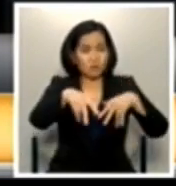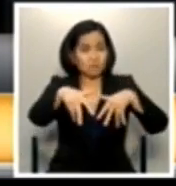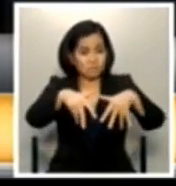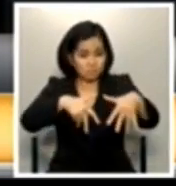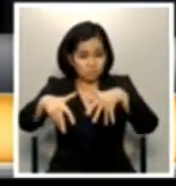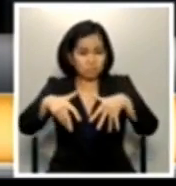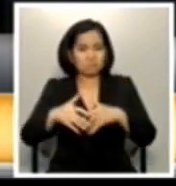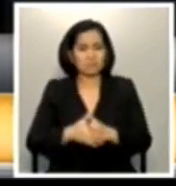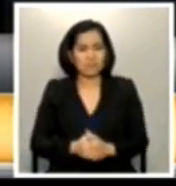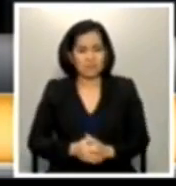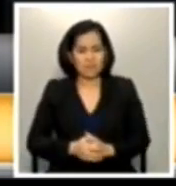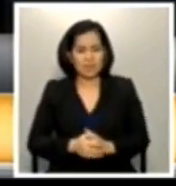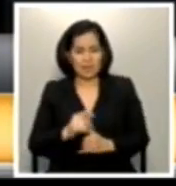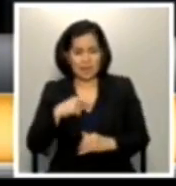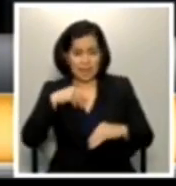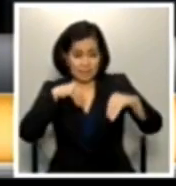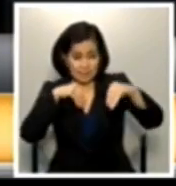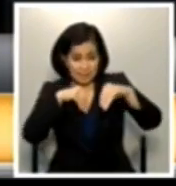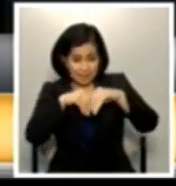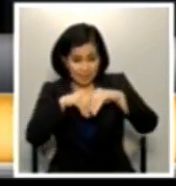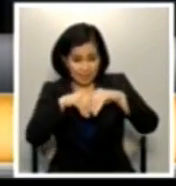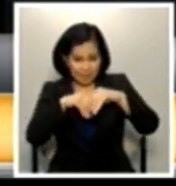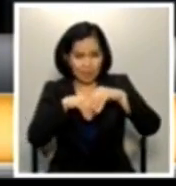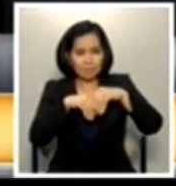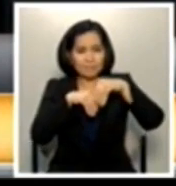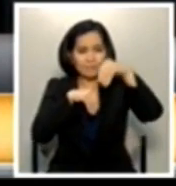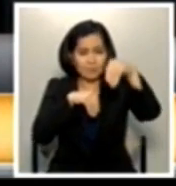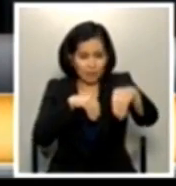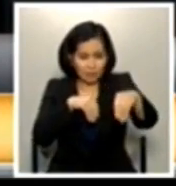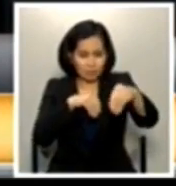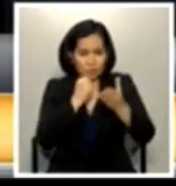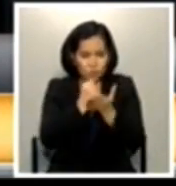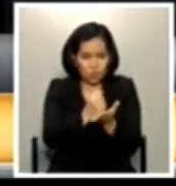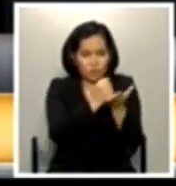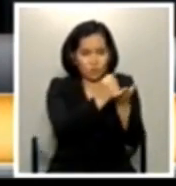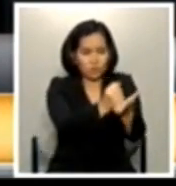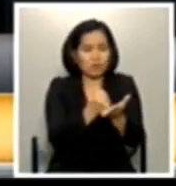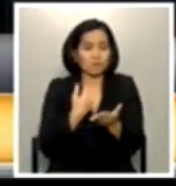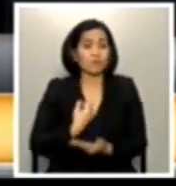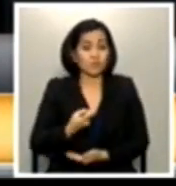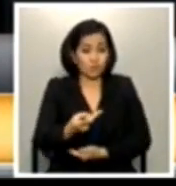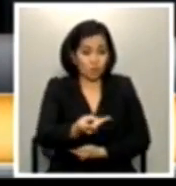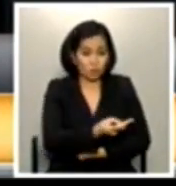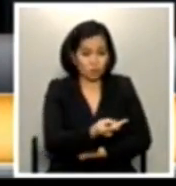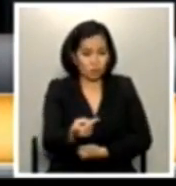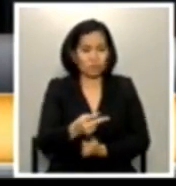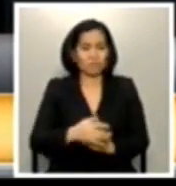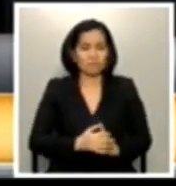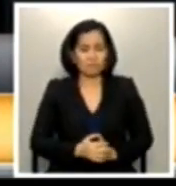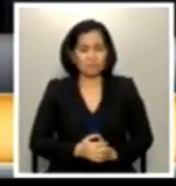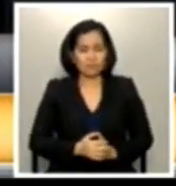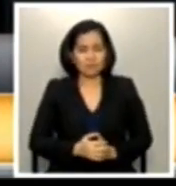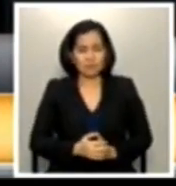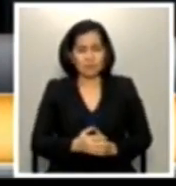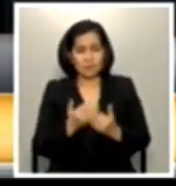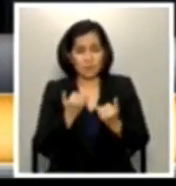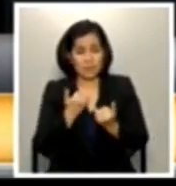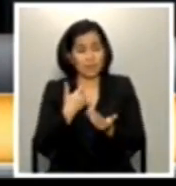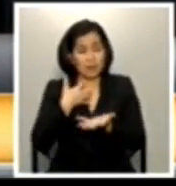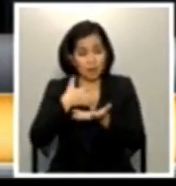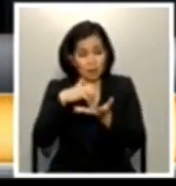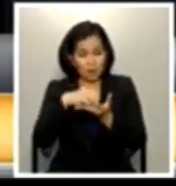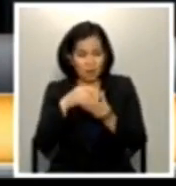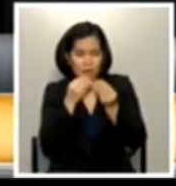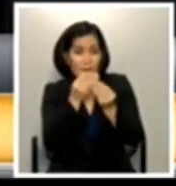รอบในที่ติดกับโรงไฟฟ้าแล้วก็รอบนอกปัจจุบันอย่างที่ผมได้เรียนท่านประธานนะครับผ่านไปถึงตัวแทน